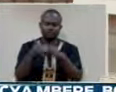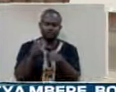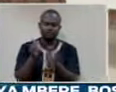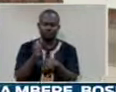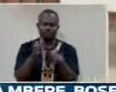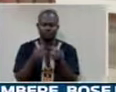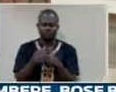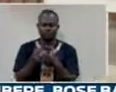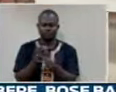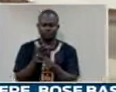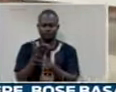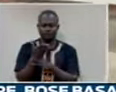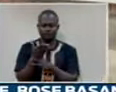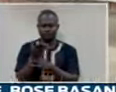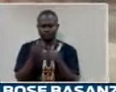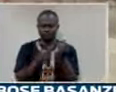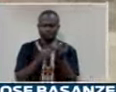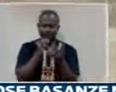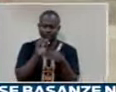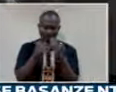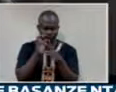byabo biciye kuri interinete,